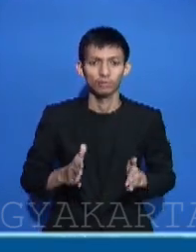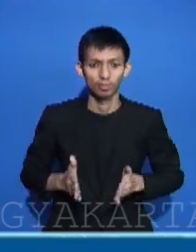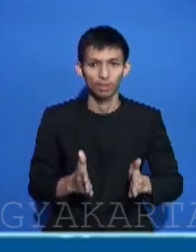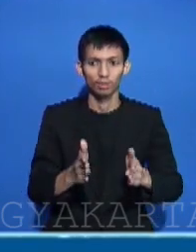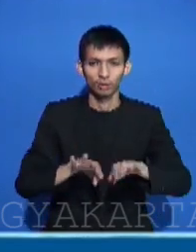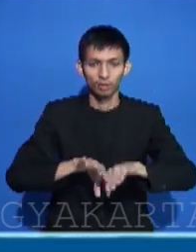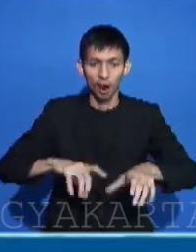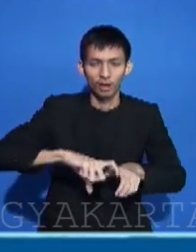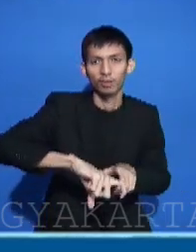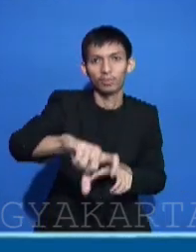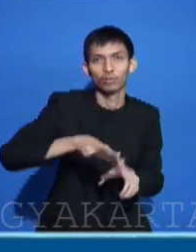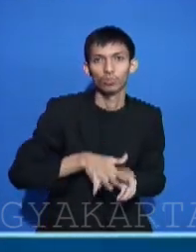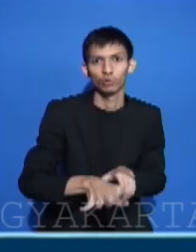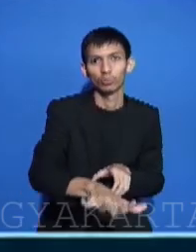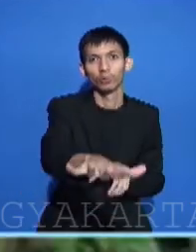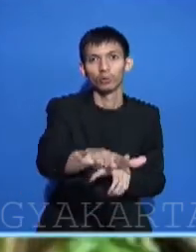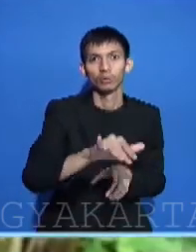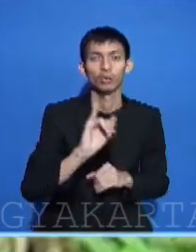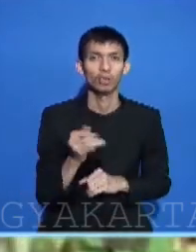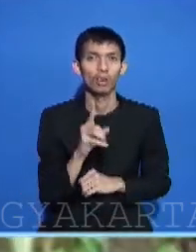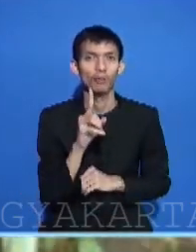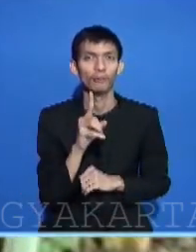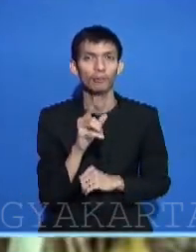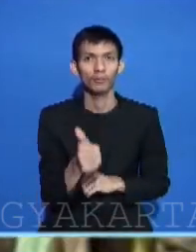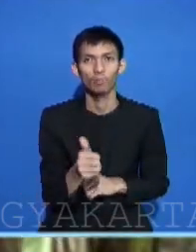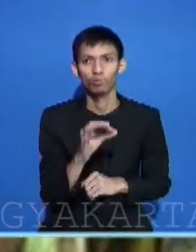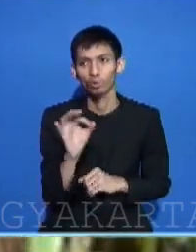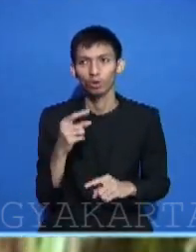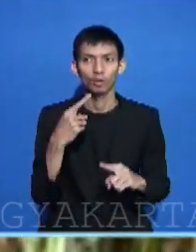sentimeter Lan labetipun Udo kawise